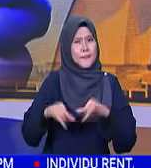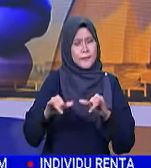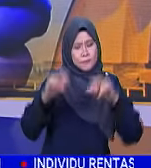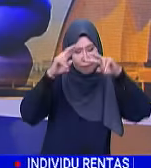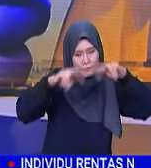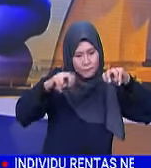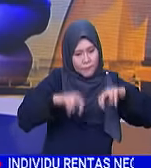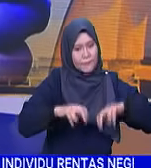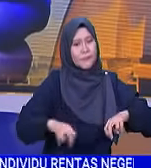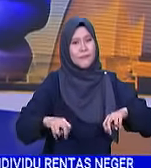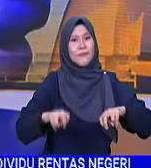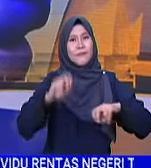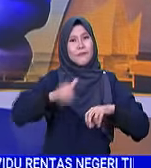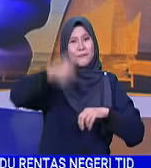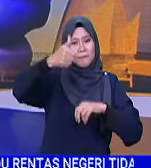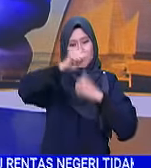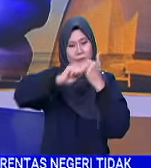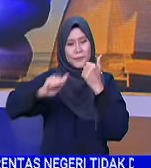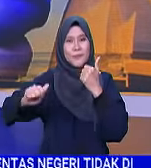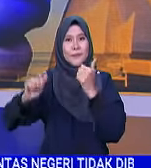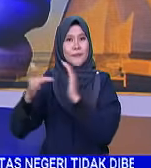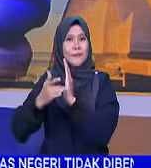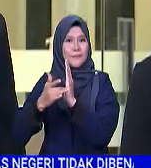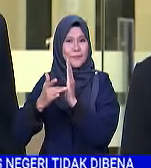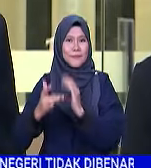proses kajian pihak jawatankuasa teknikal.